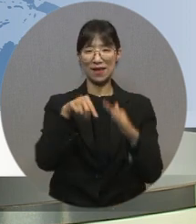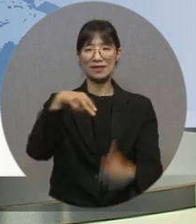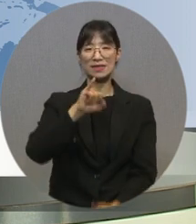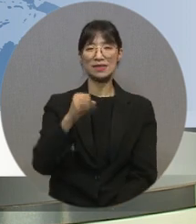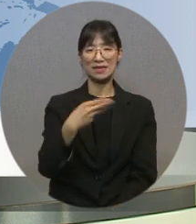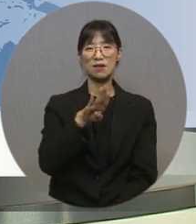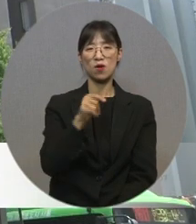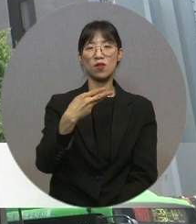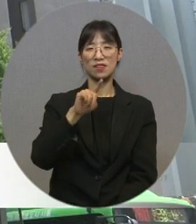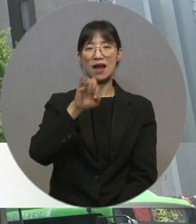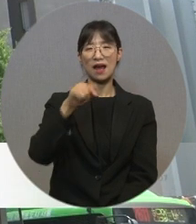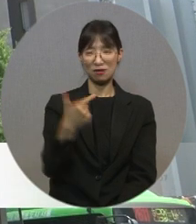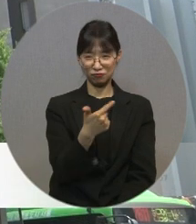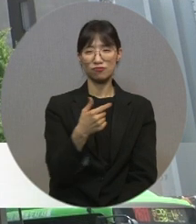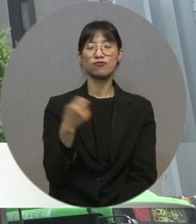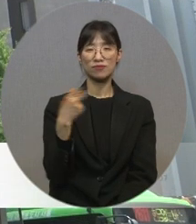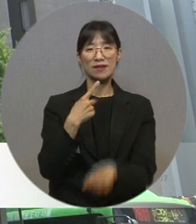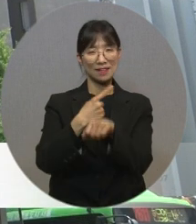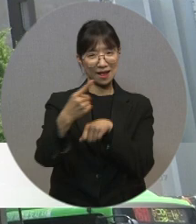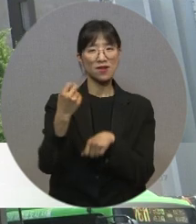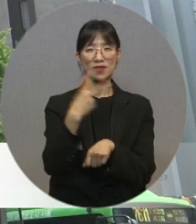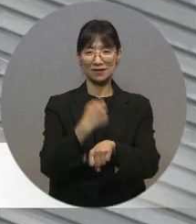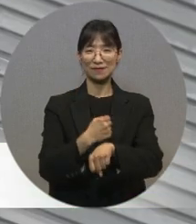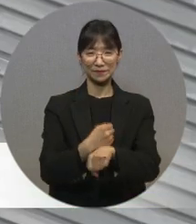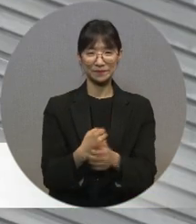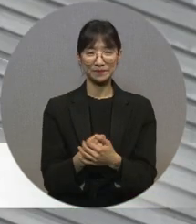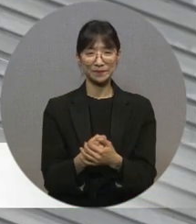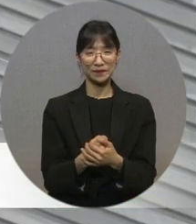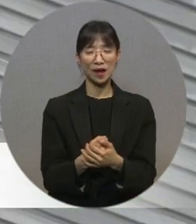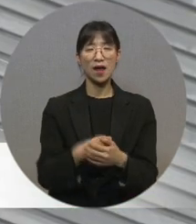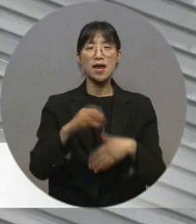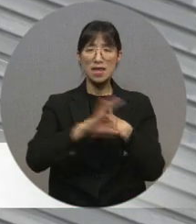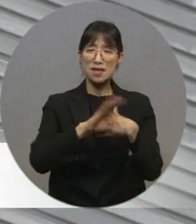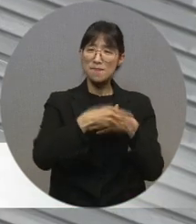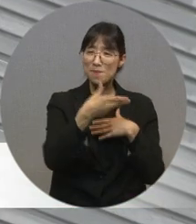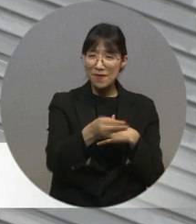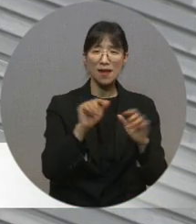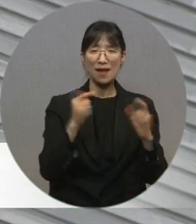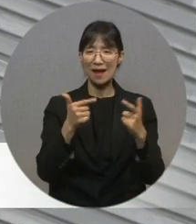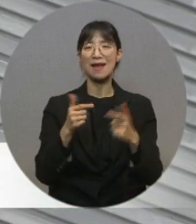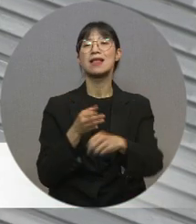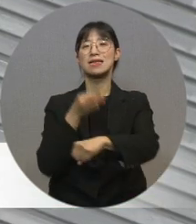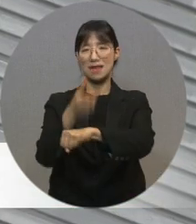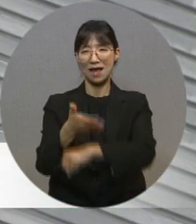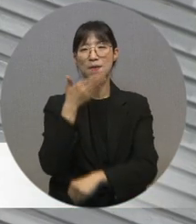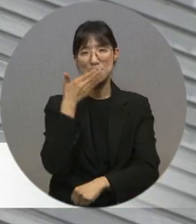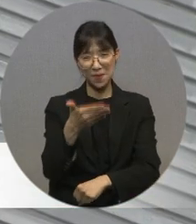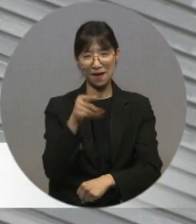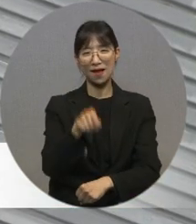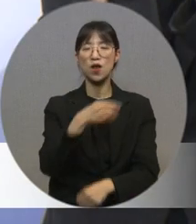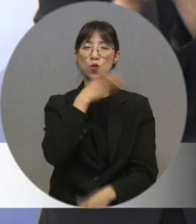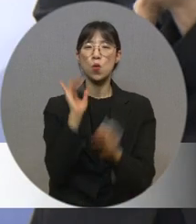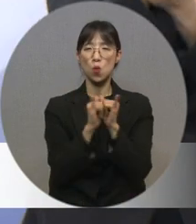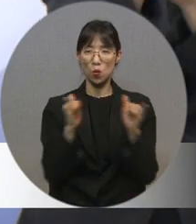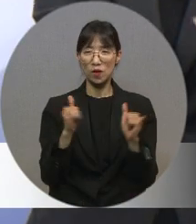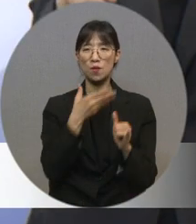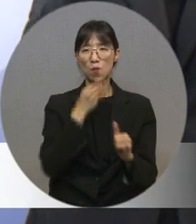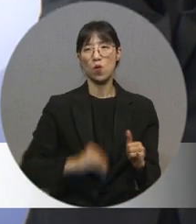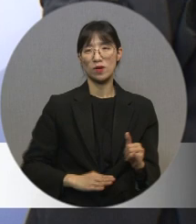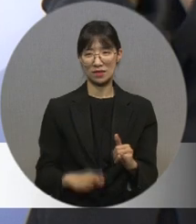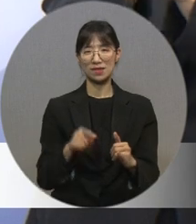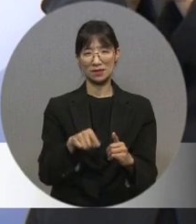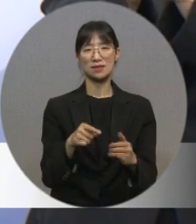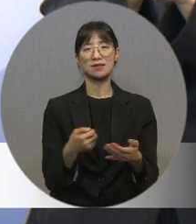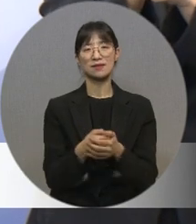재도입합니다. 정부가 임대가 아닌 분양형 노인복지주택을 내년에 다시 도입합니다. 지난